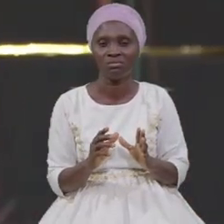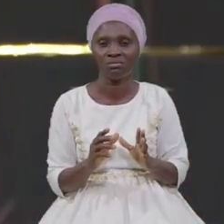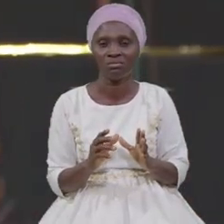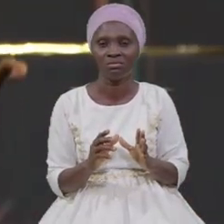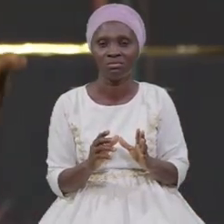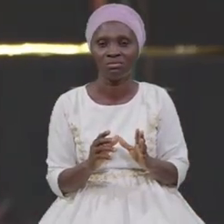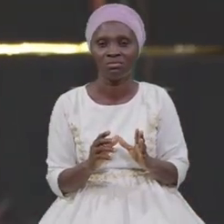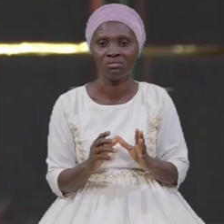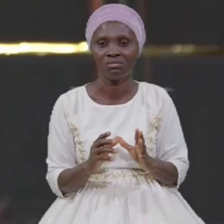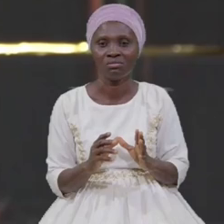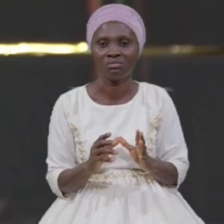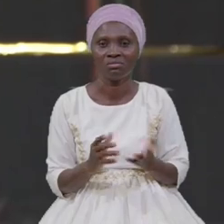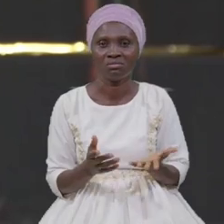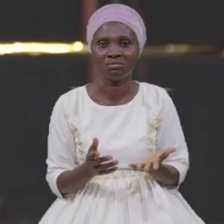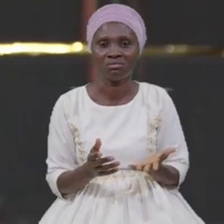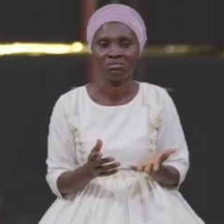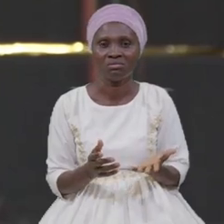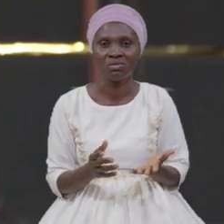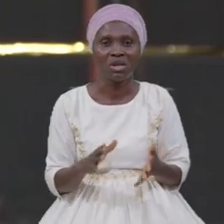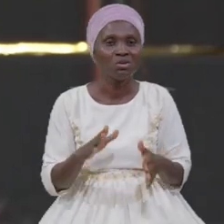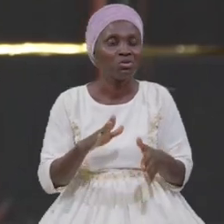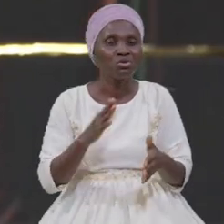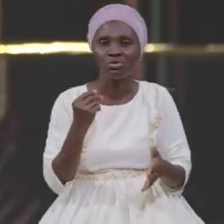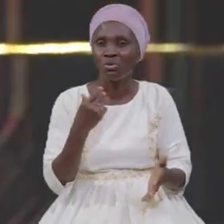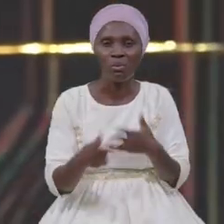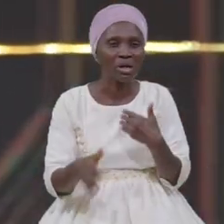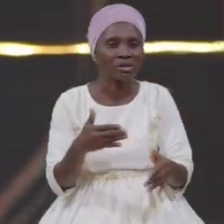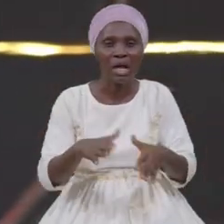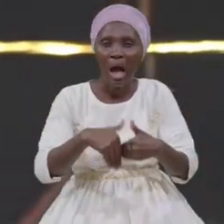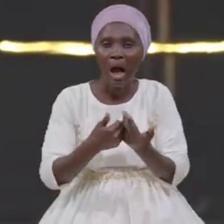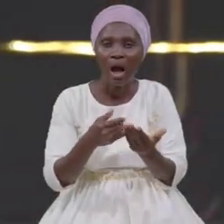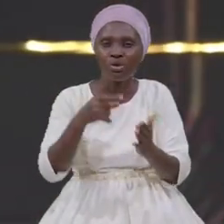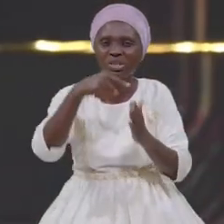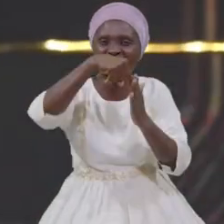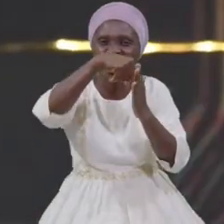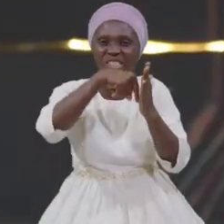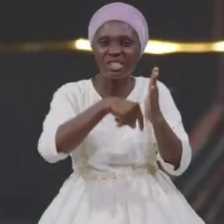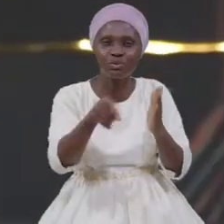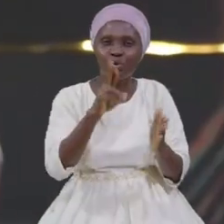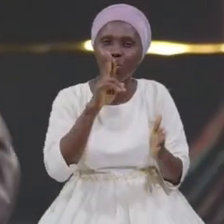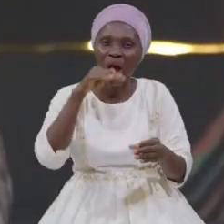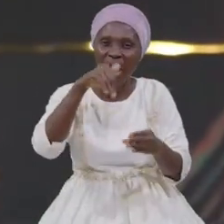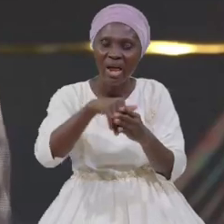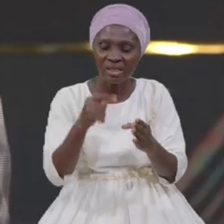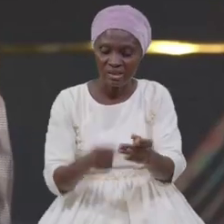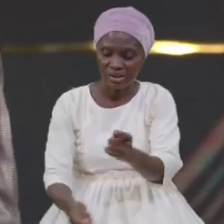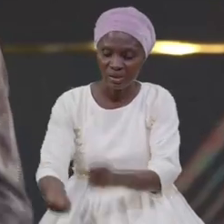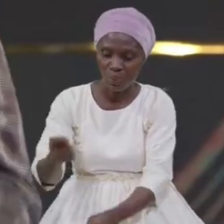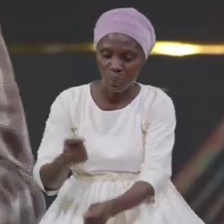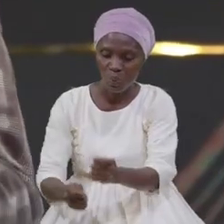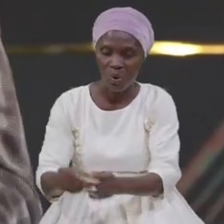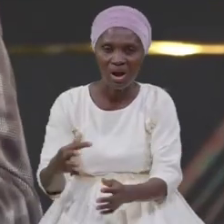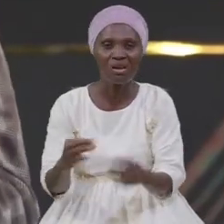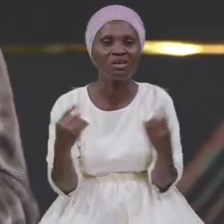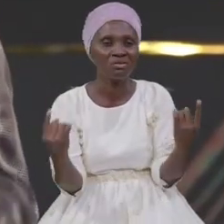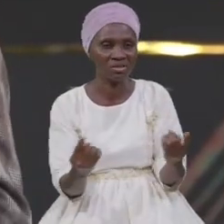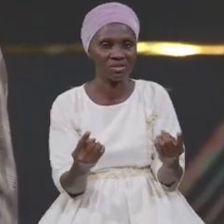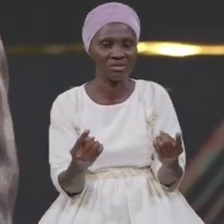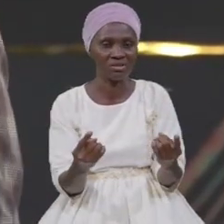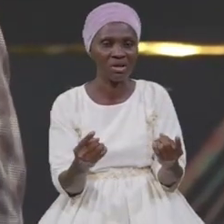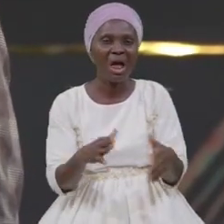Peu importe la profondeur à laquelle tu es dans le puits, peu importe la durée, tu suffoques dans ce